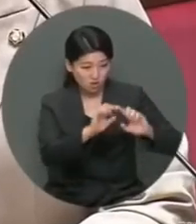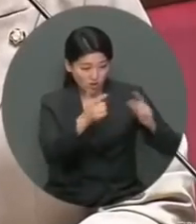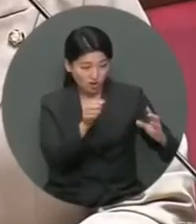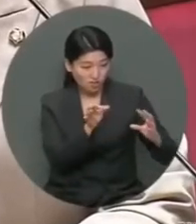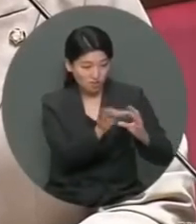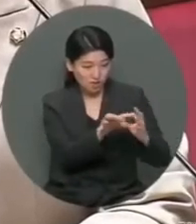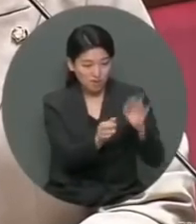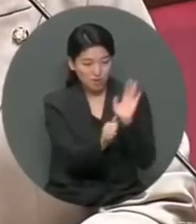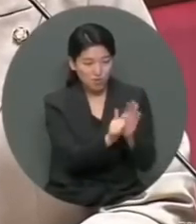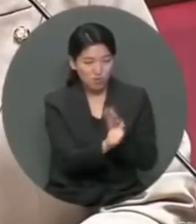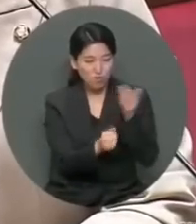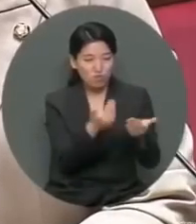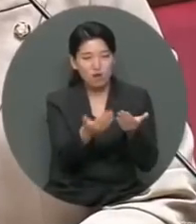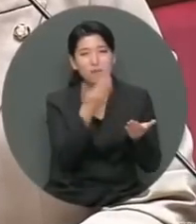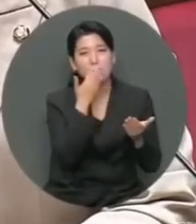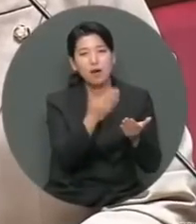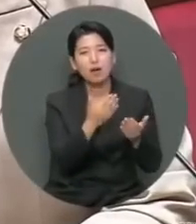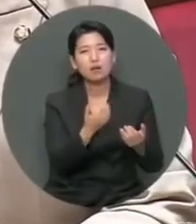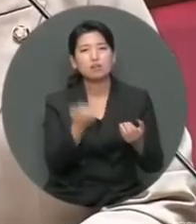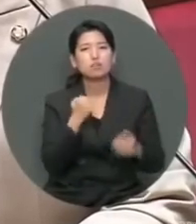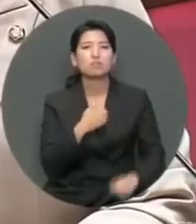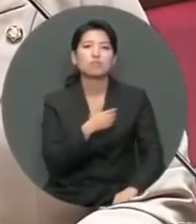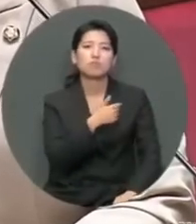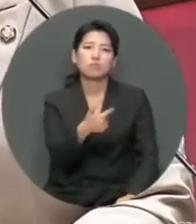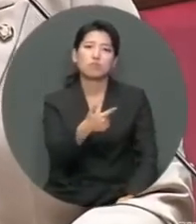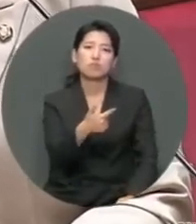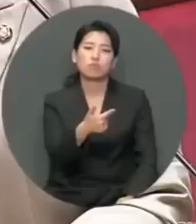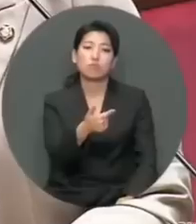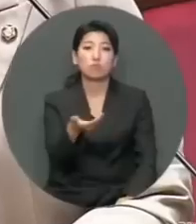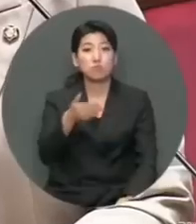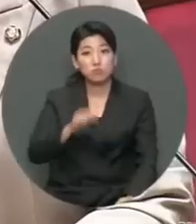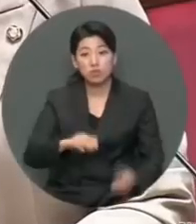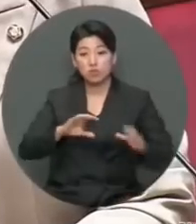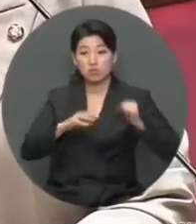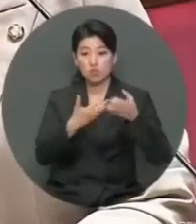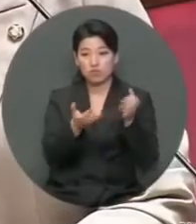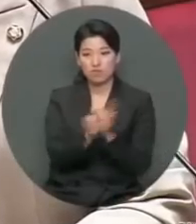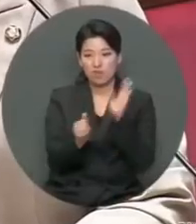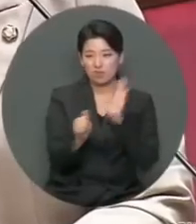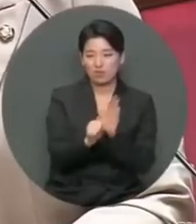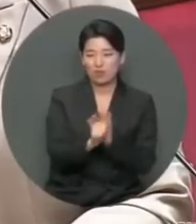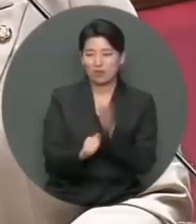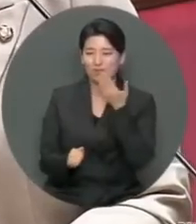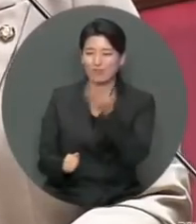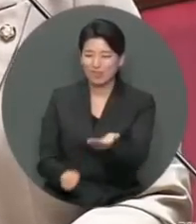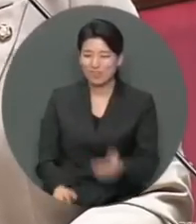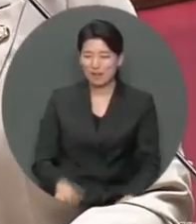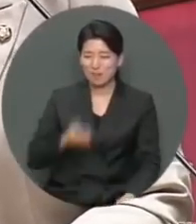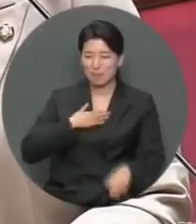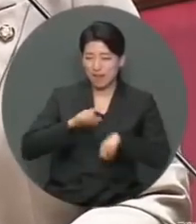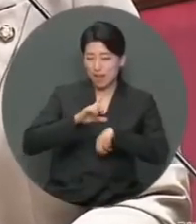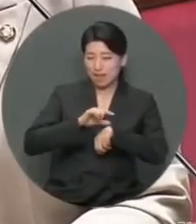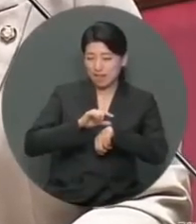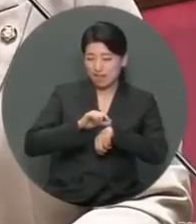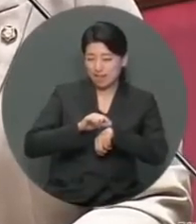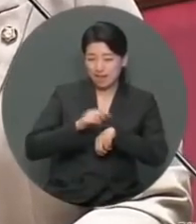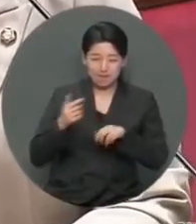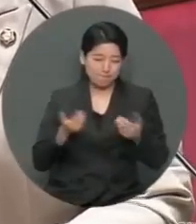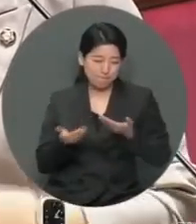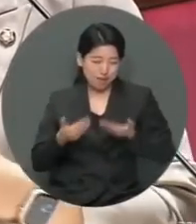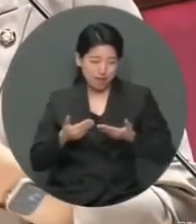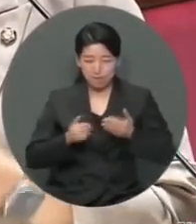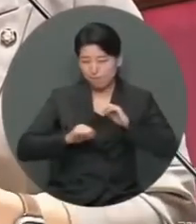것들을 가진 장관이니까요. 이런 분이 특정 어디를 돕겠다, 막 시간을 쪼개가지고 모든 노력을 다하겠다